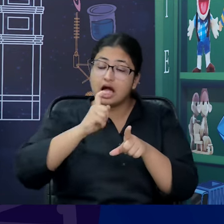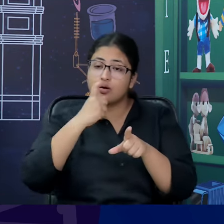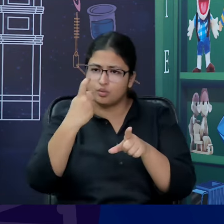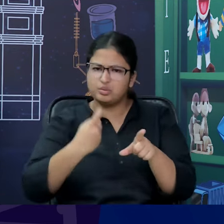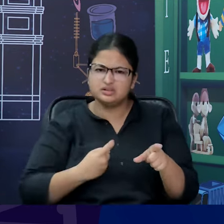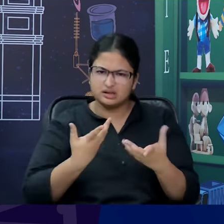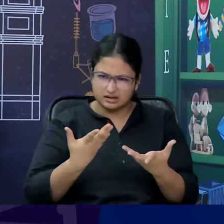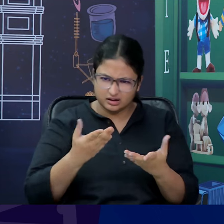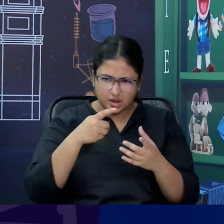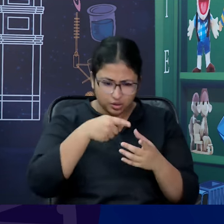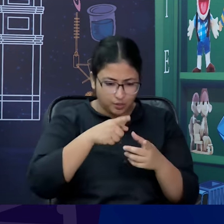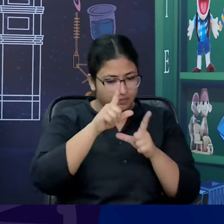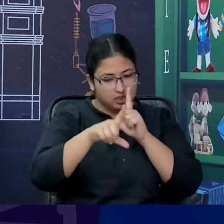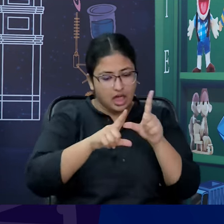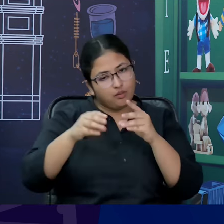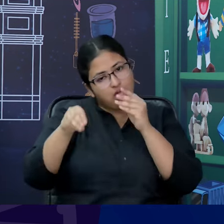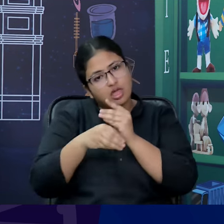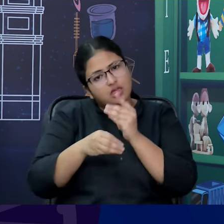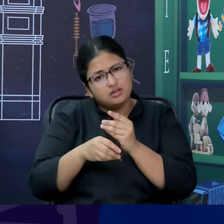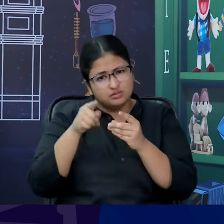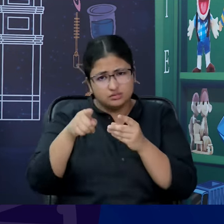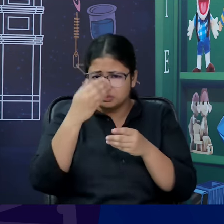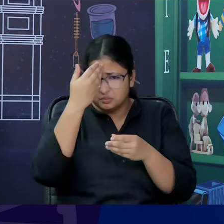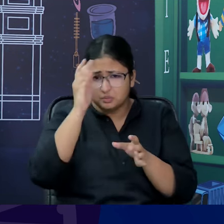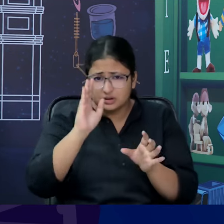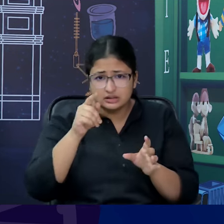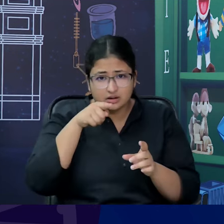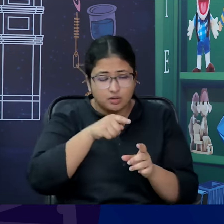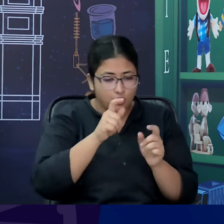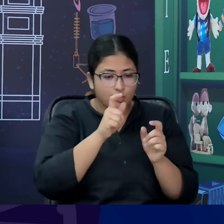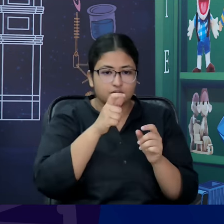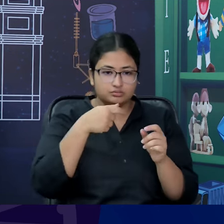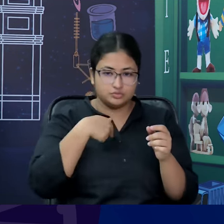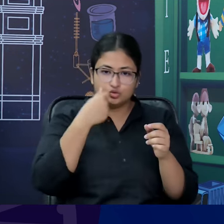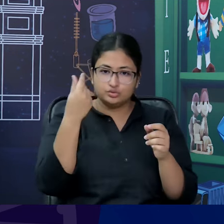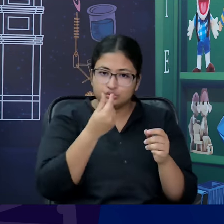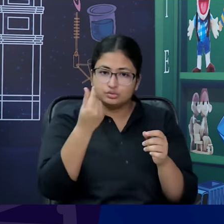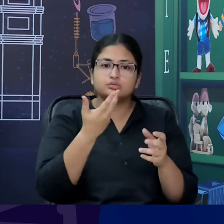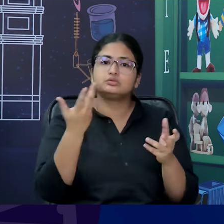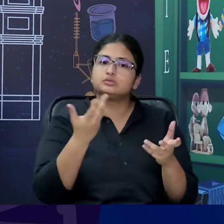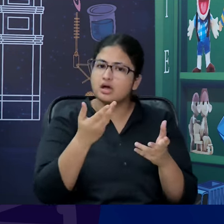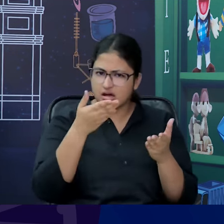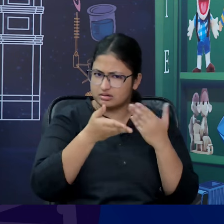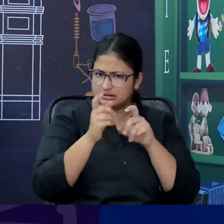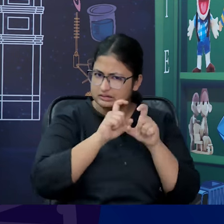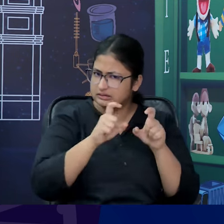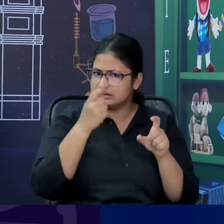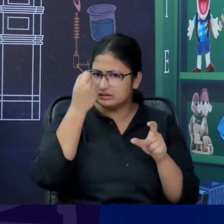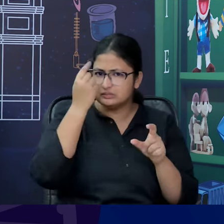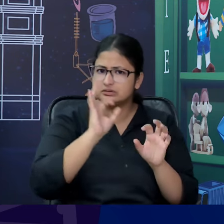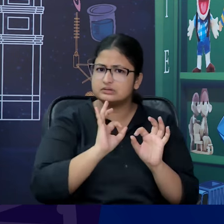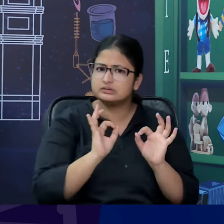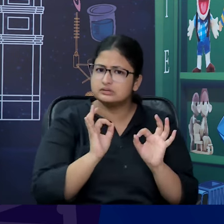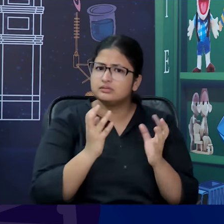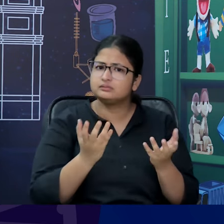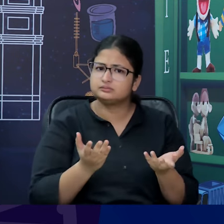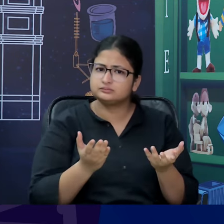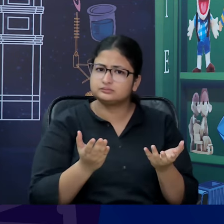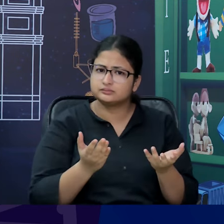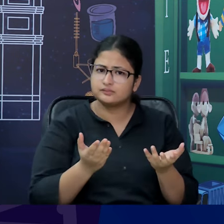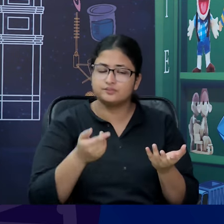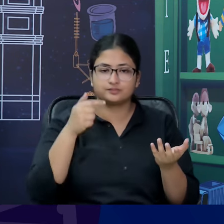मतलब करीने से अपने बात से ना यह नहीं है कि आप आंख मिच कर बोलते जाए जी तो सर इसमें शिक्षण सामग्री भी क्योंकि हम